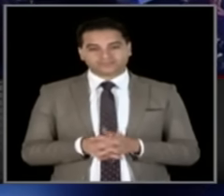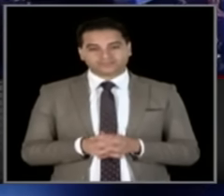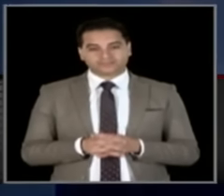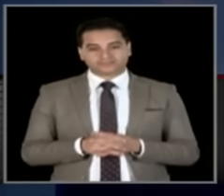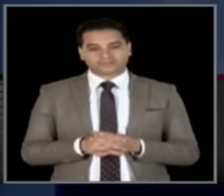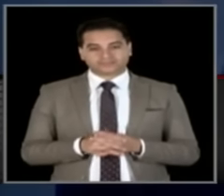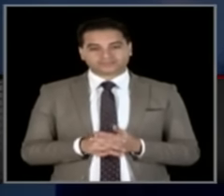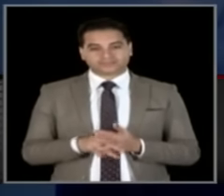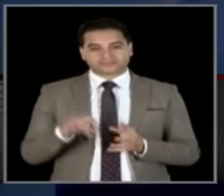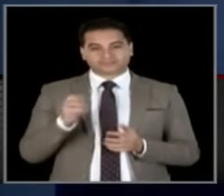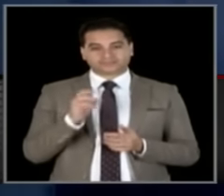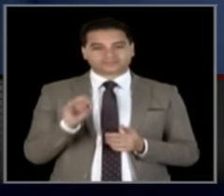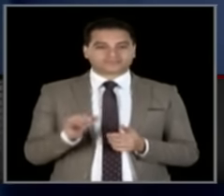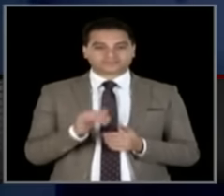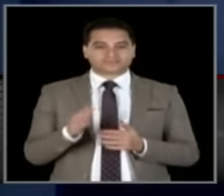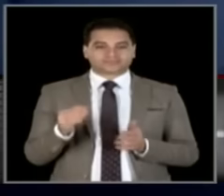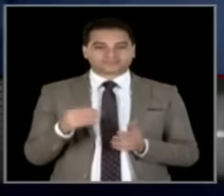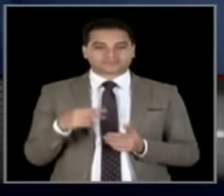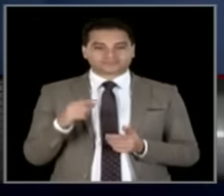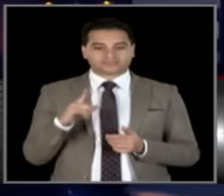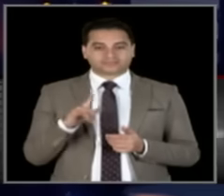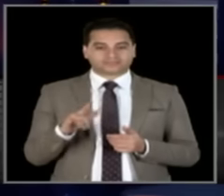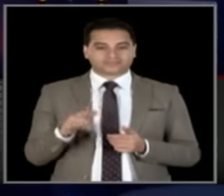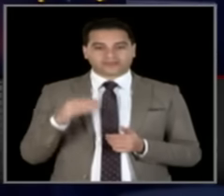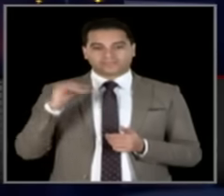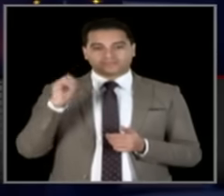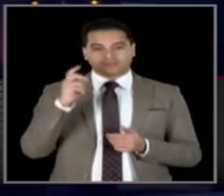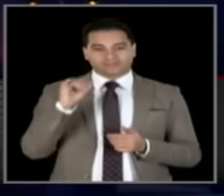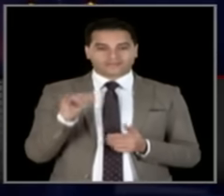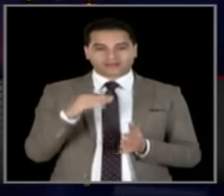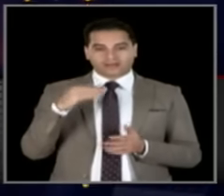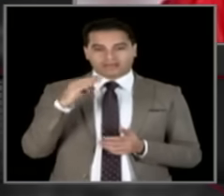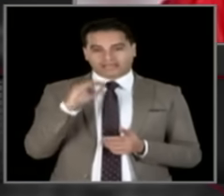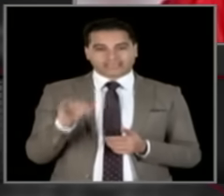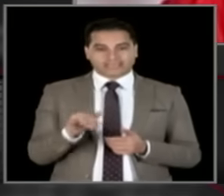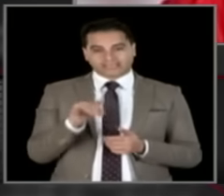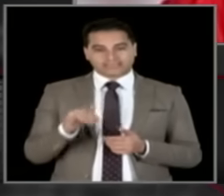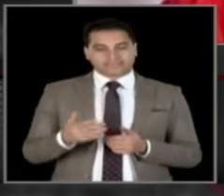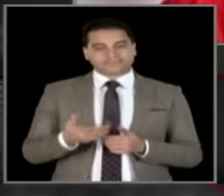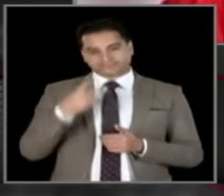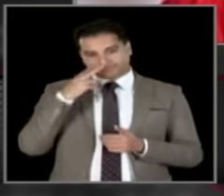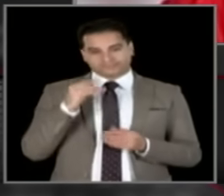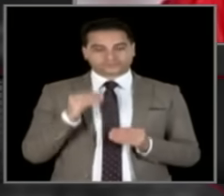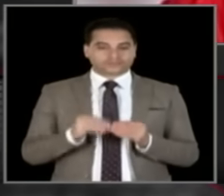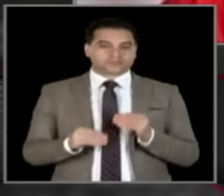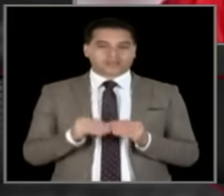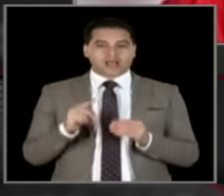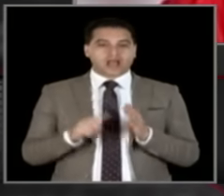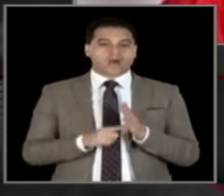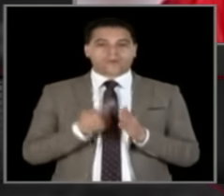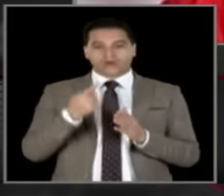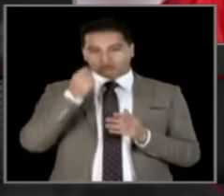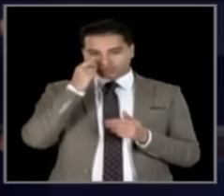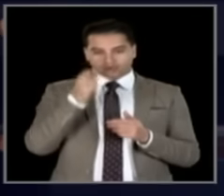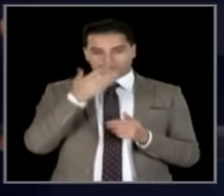مين؟ مصطفى حجي. مصطفى حجي. أنا مش عارف اسم الجائزتين، اخبطت في اسم الجائزتين. هارد لك هارد لك يا بدري. أول لاعب عربي